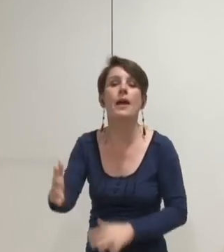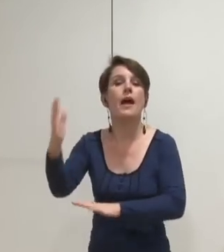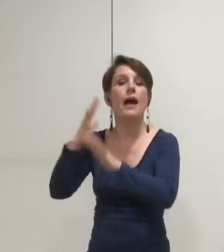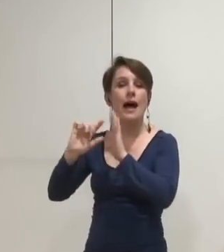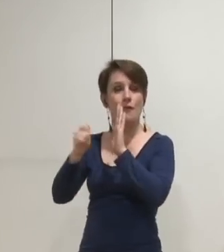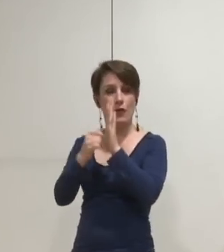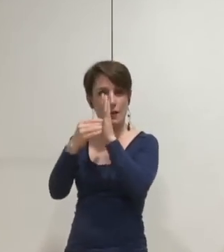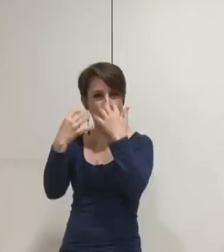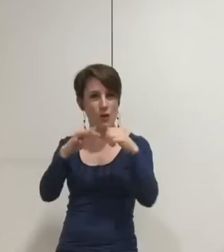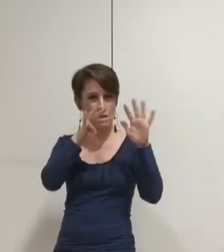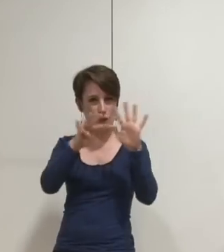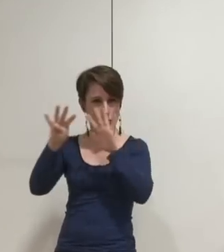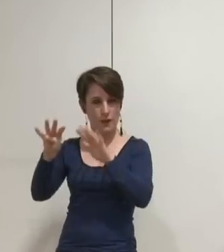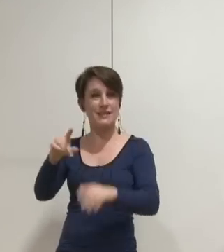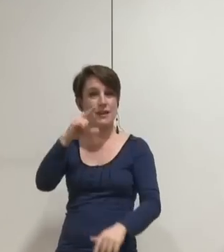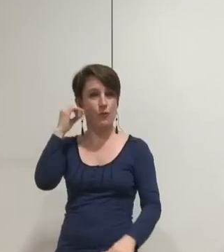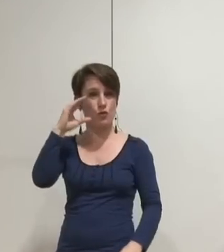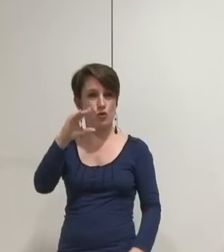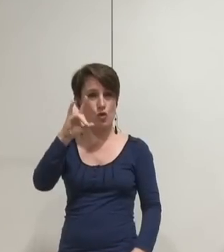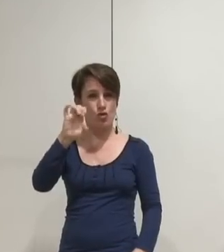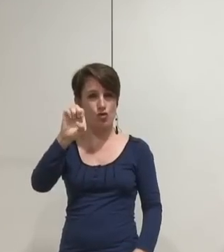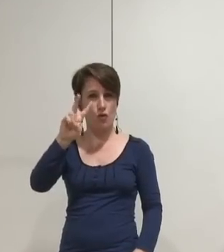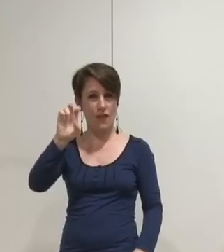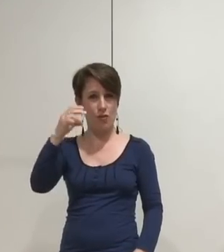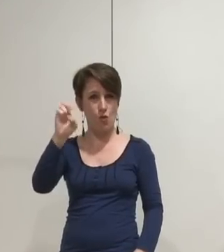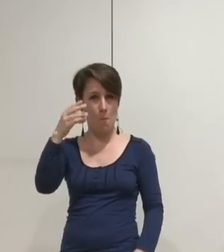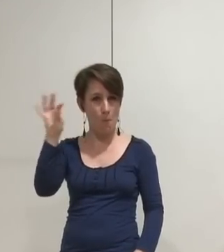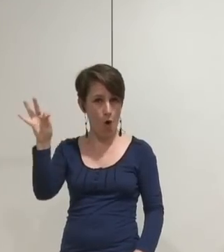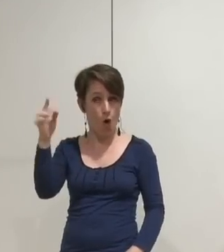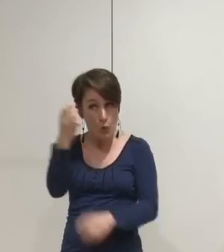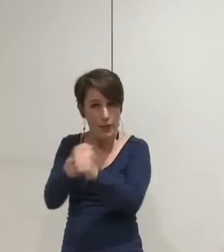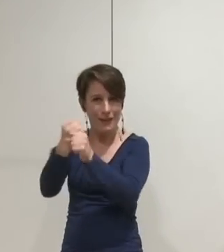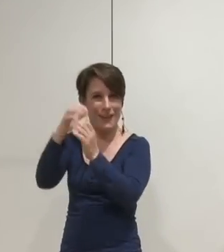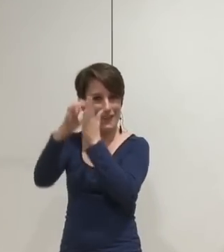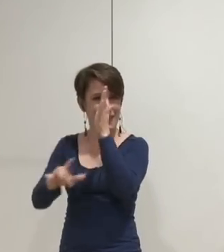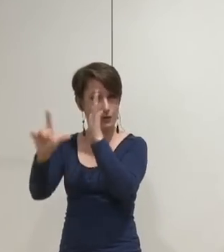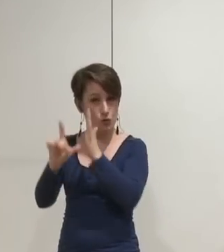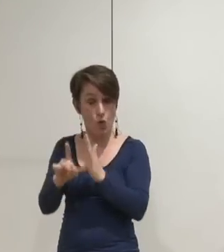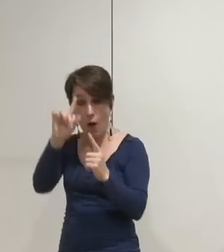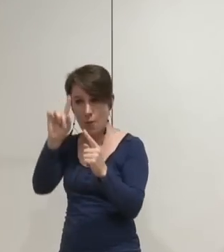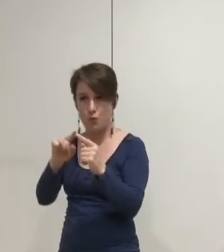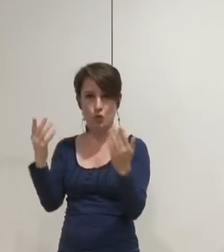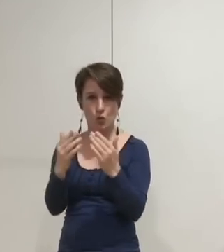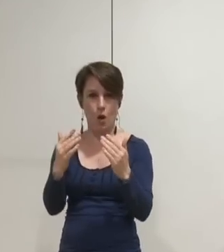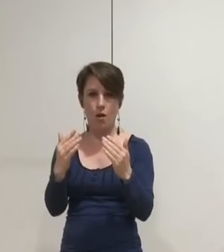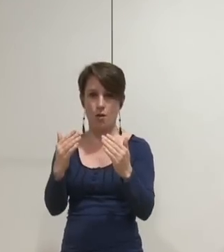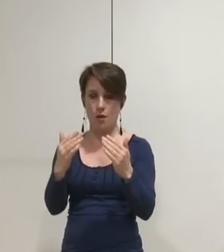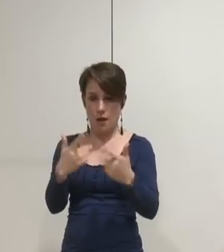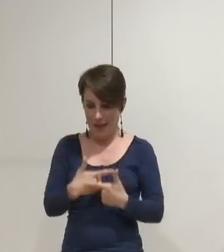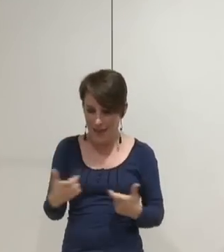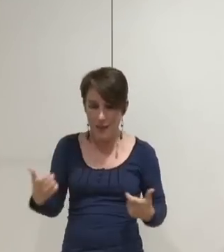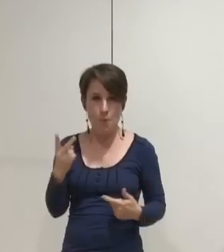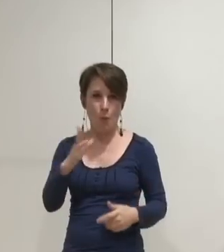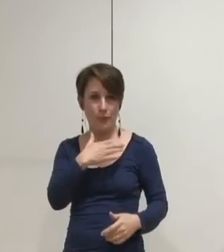99 ce qu'il a voulu faire c'est homogénéiser les équipements et les signes de la police